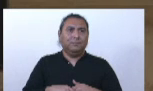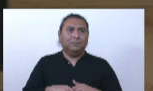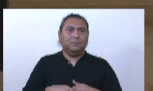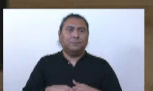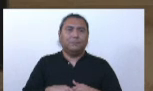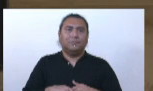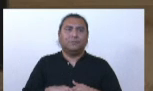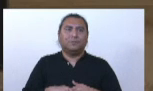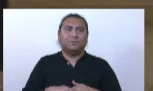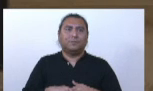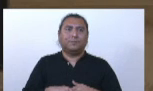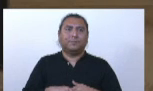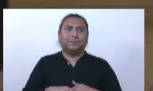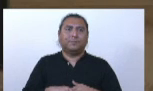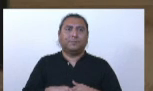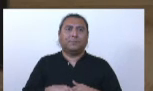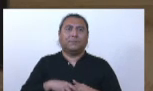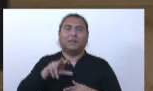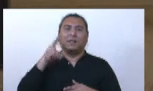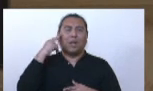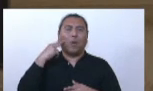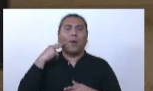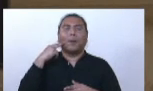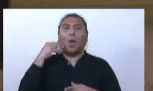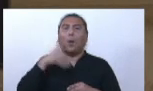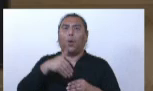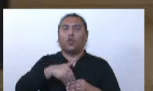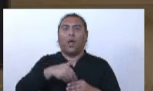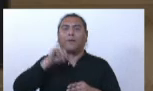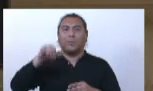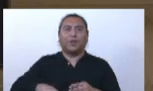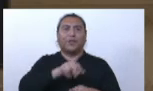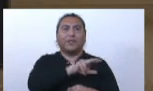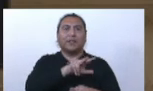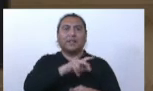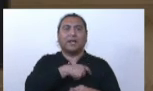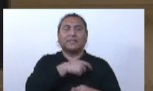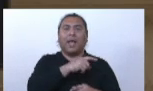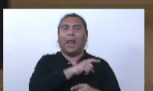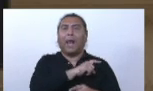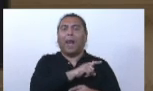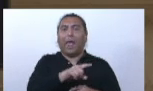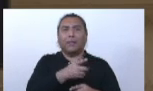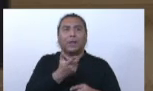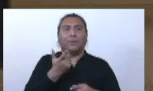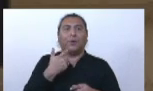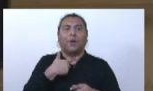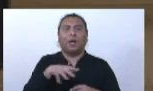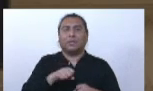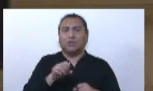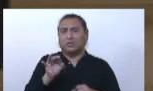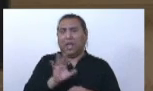Resulta aprobado por 39 votos afirmativos, 23 negativos, 0 abstención. Se